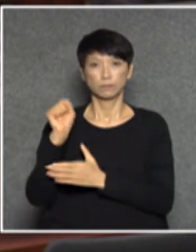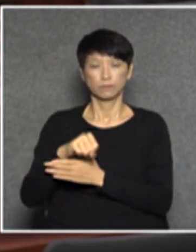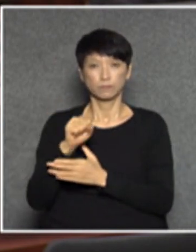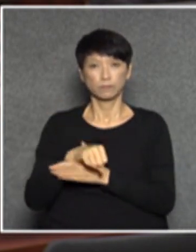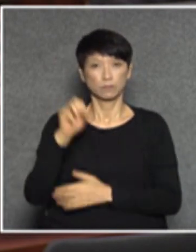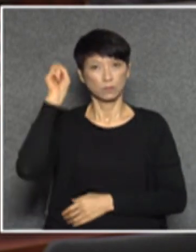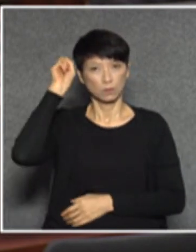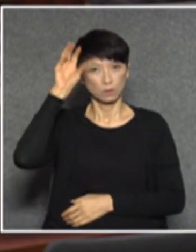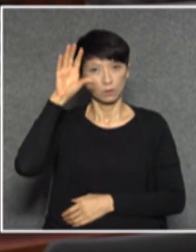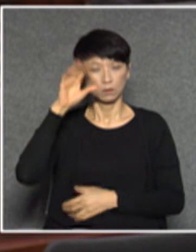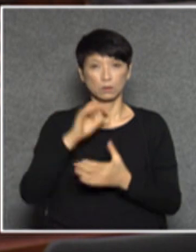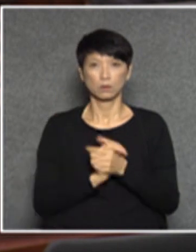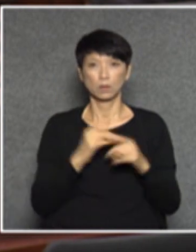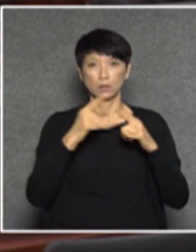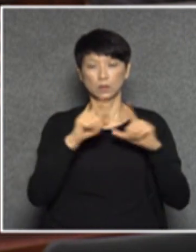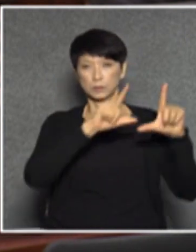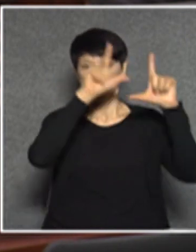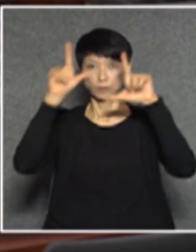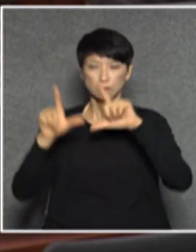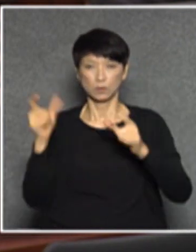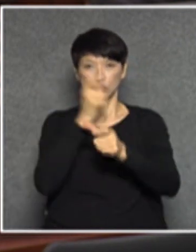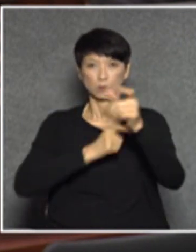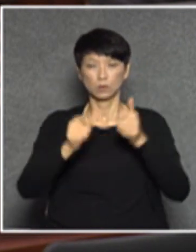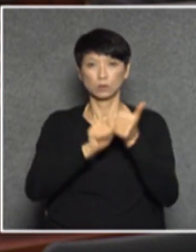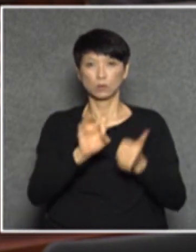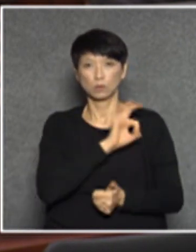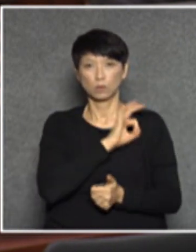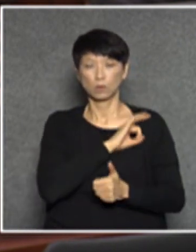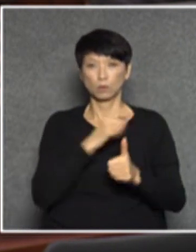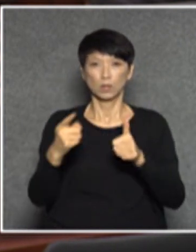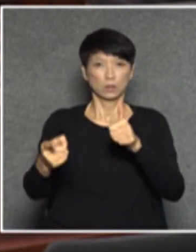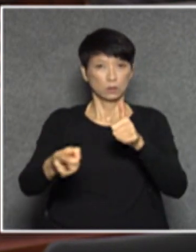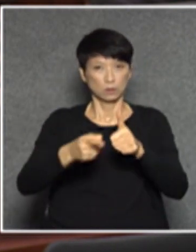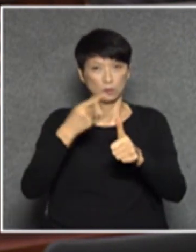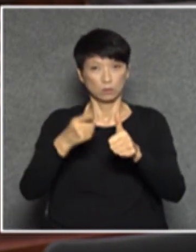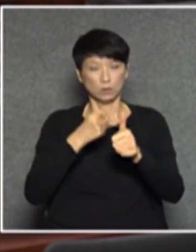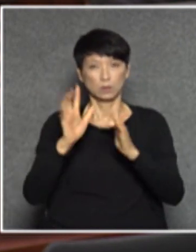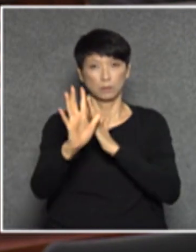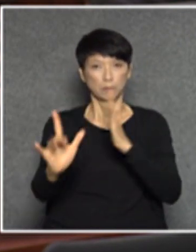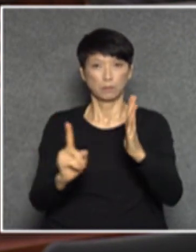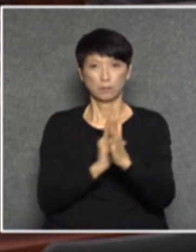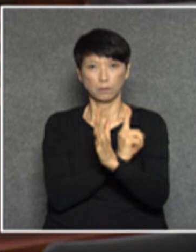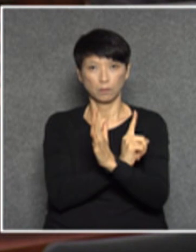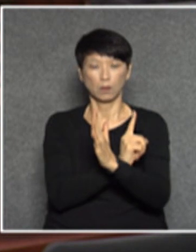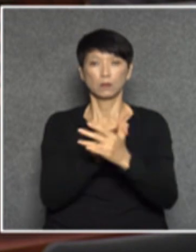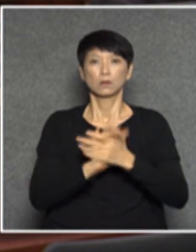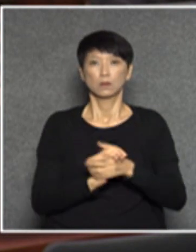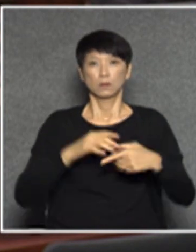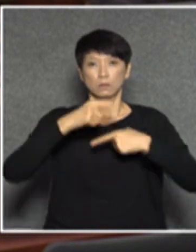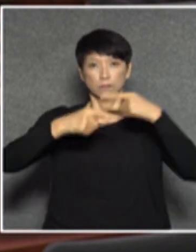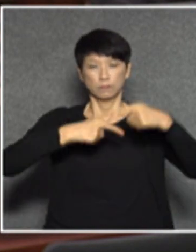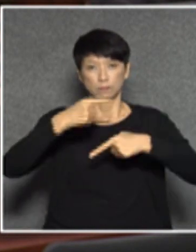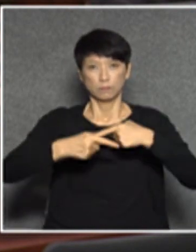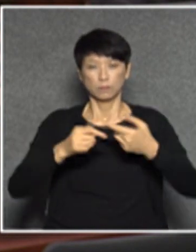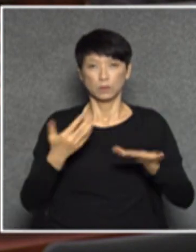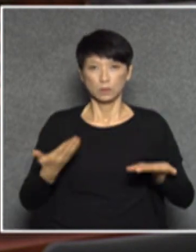將那些民生議題在財委會優先拿了出來，這些我們都歡迎。但在餘下任期的兩